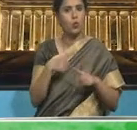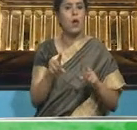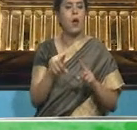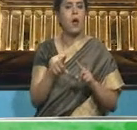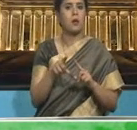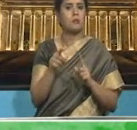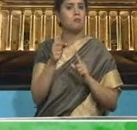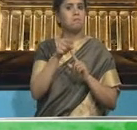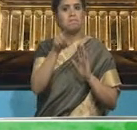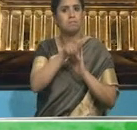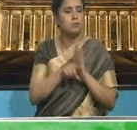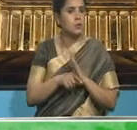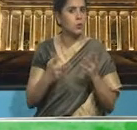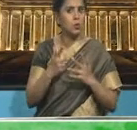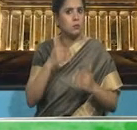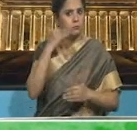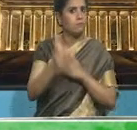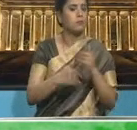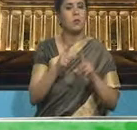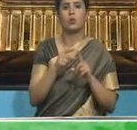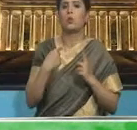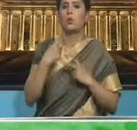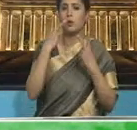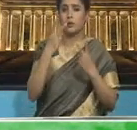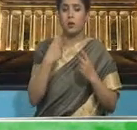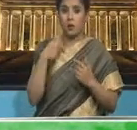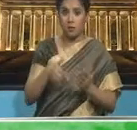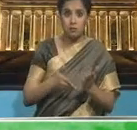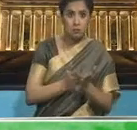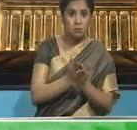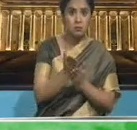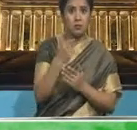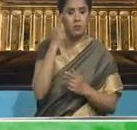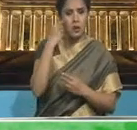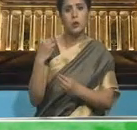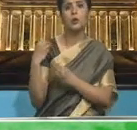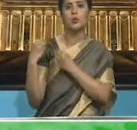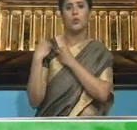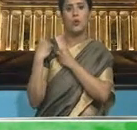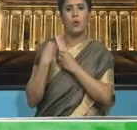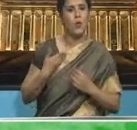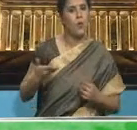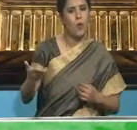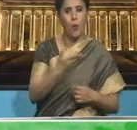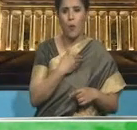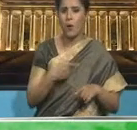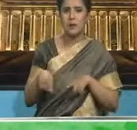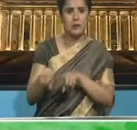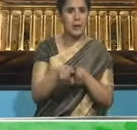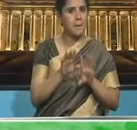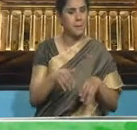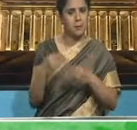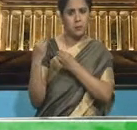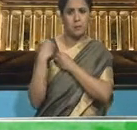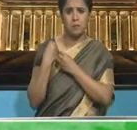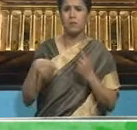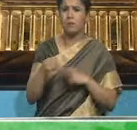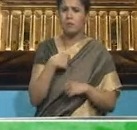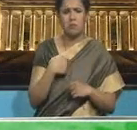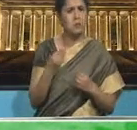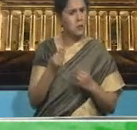किया। उस राह पर चलने की जिम्मेदारी हम सब की है। हम काफ़ी हद